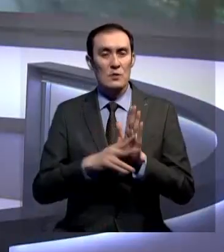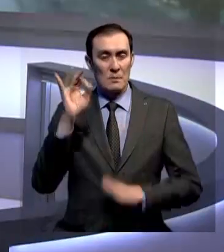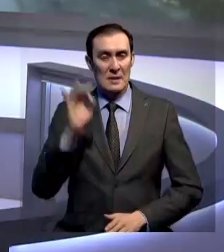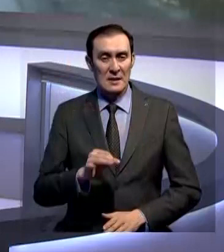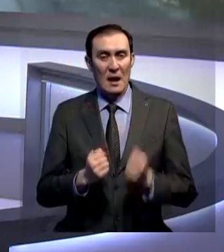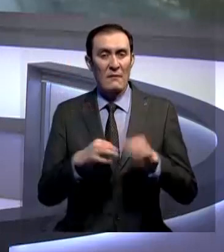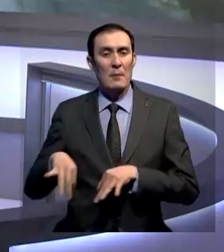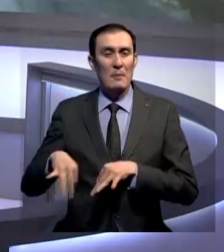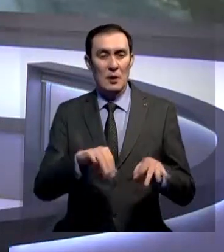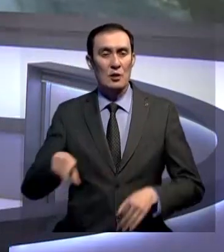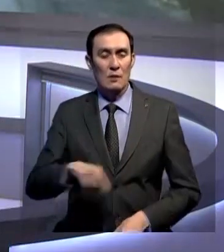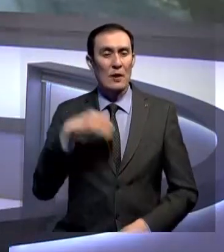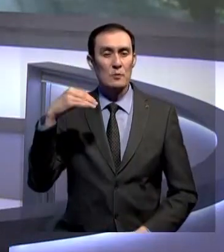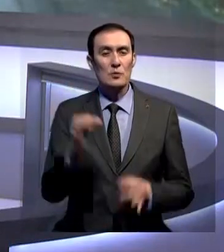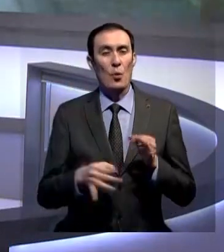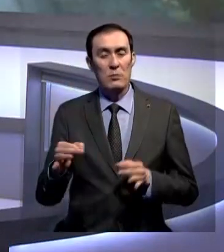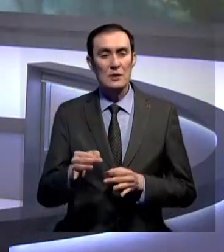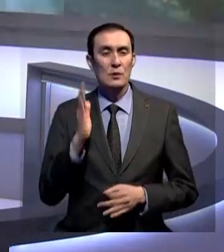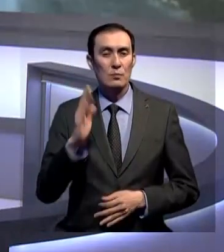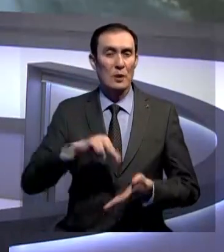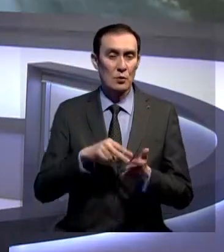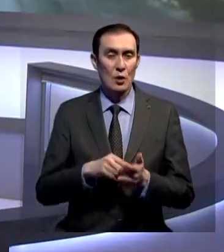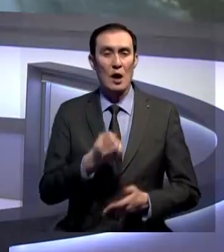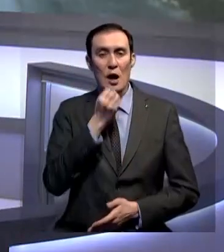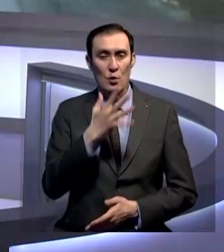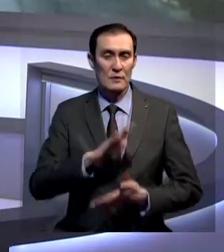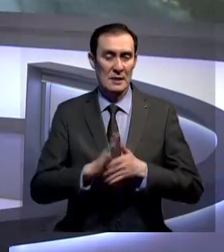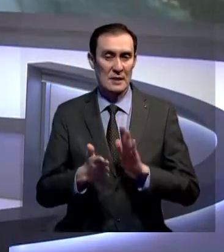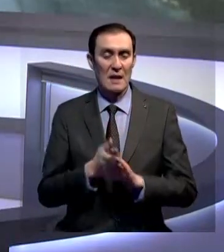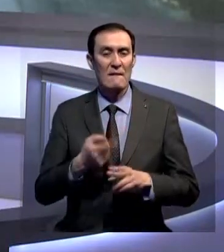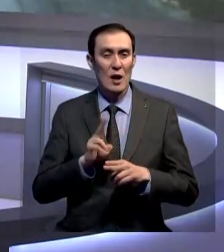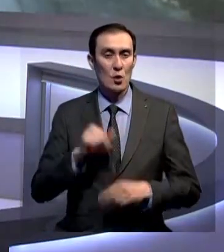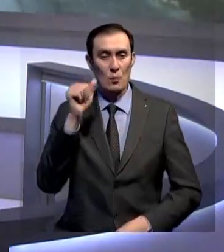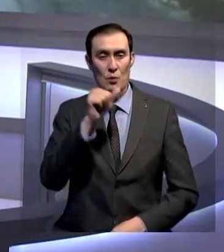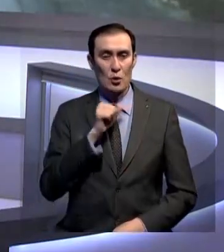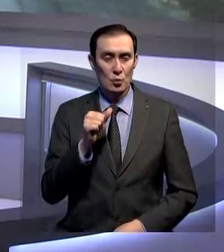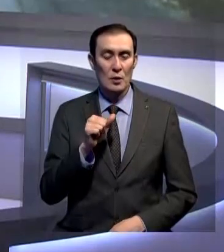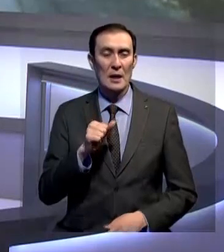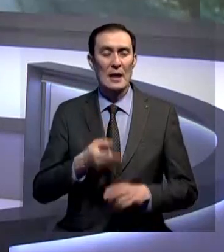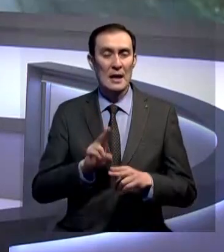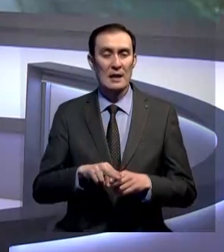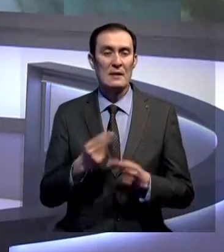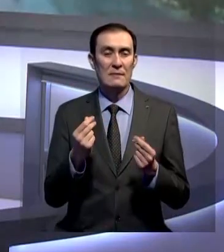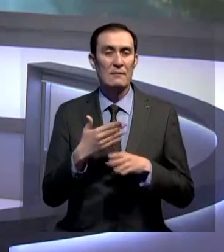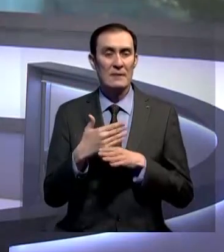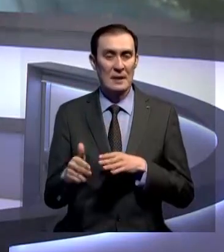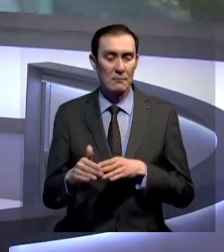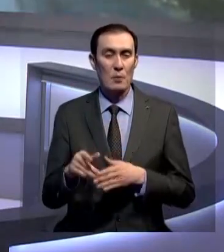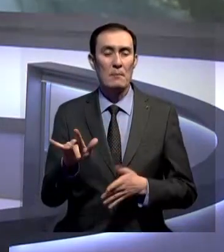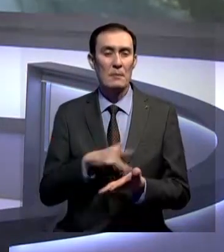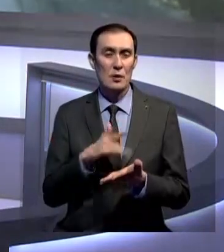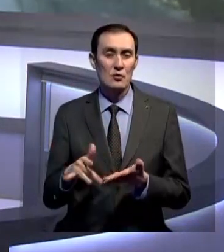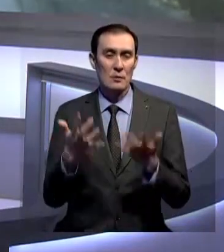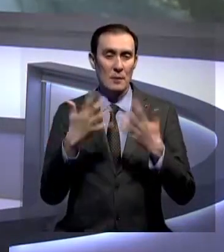78% автомобильных дорог в Актюбинской области планируют довести до хорошего состояния в этом году. На эти цели по